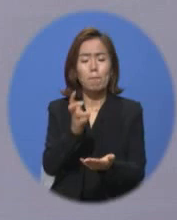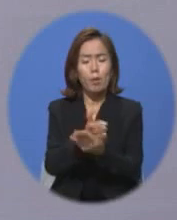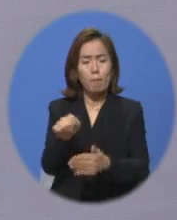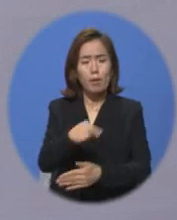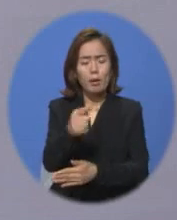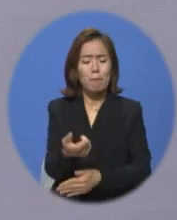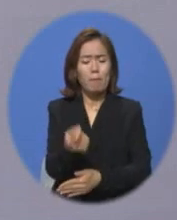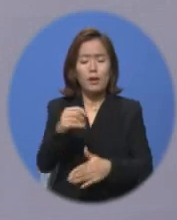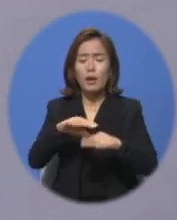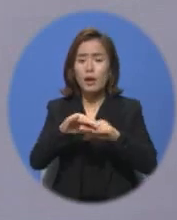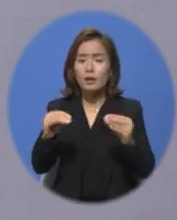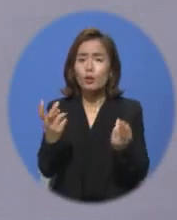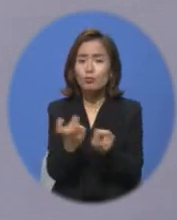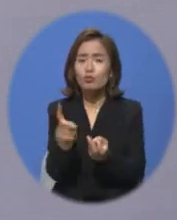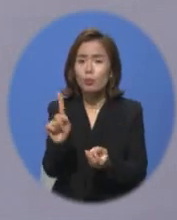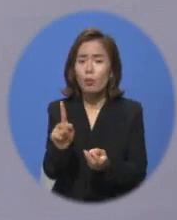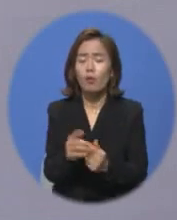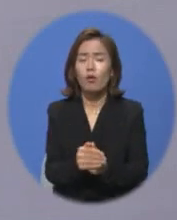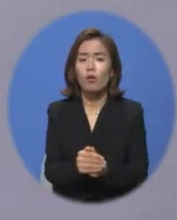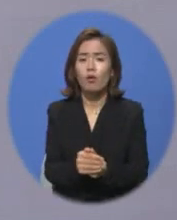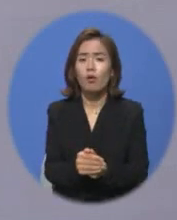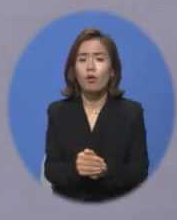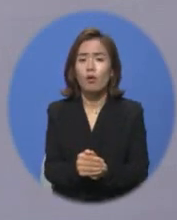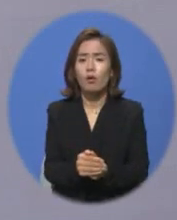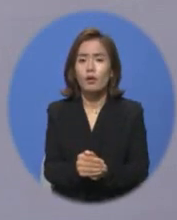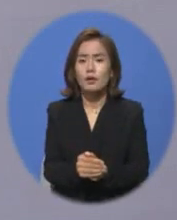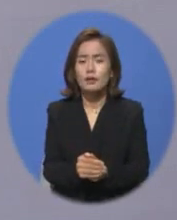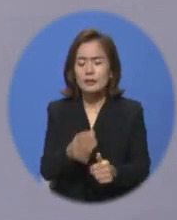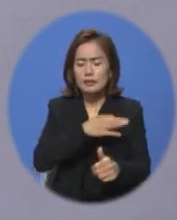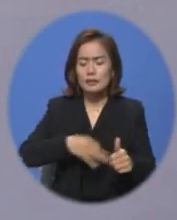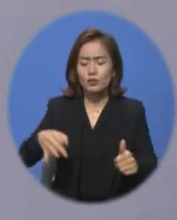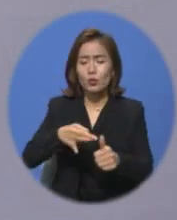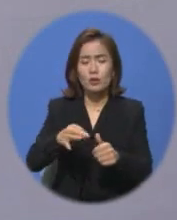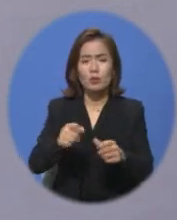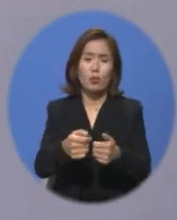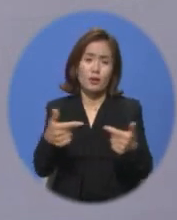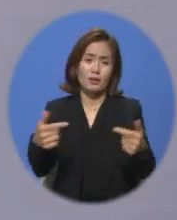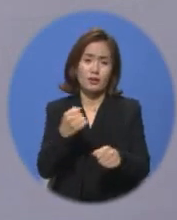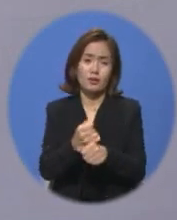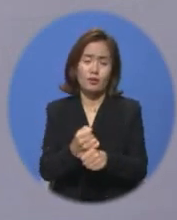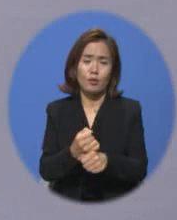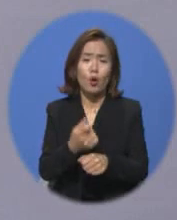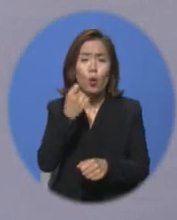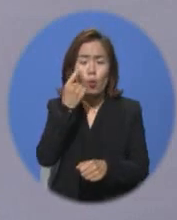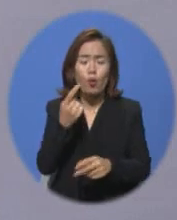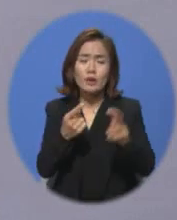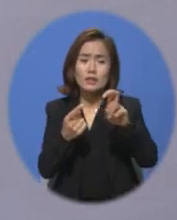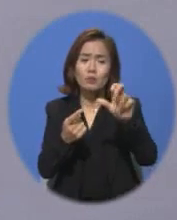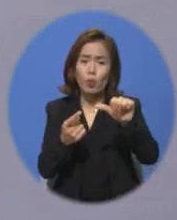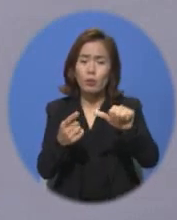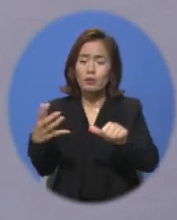현행제도중가장시급한과제는기본 연금의확대라고생각합니다.그래요.